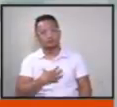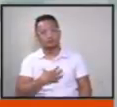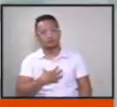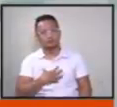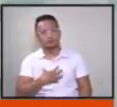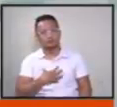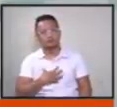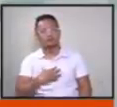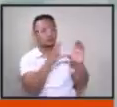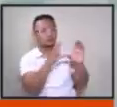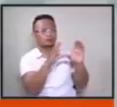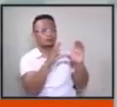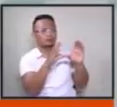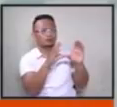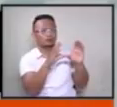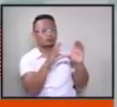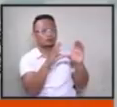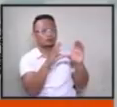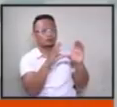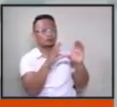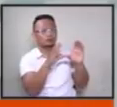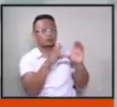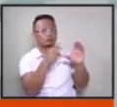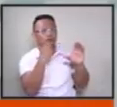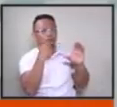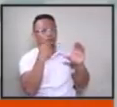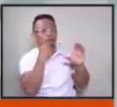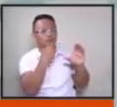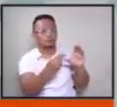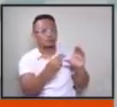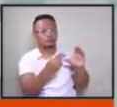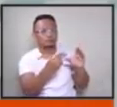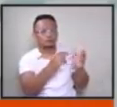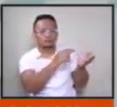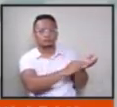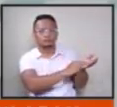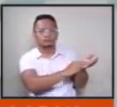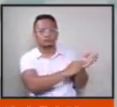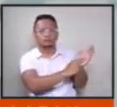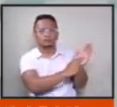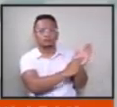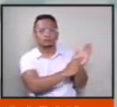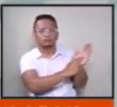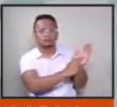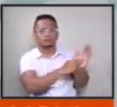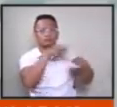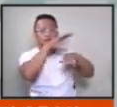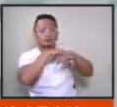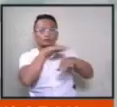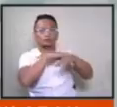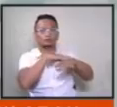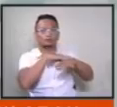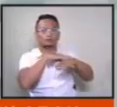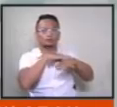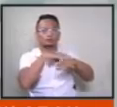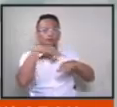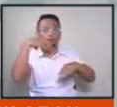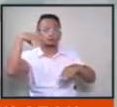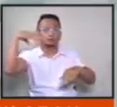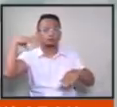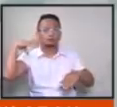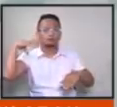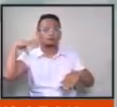Yung medical certificate, yung sworn statement ng complainant, iyan niyo sa office. Ipapatawag ko si Kapitan, oras na hindi siya,